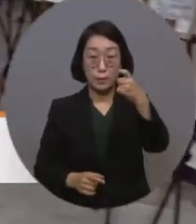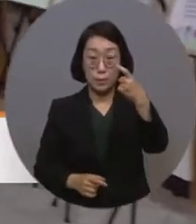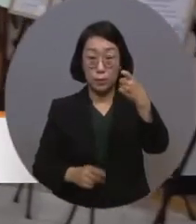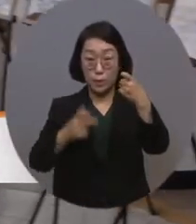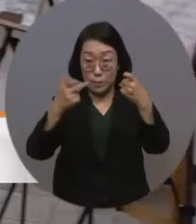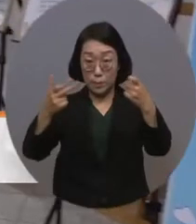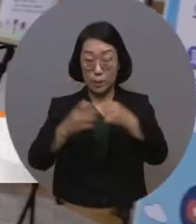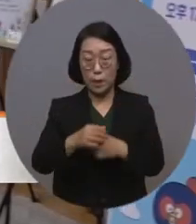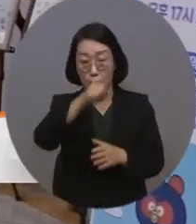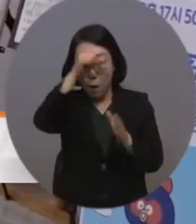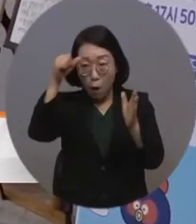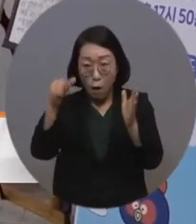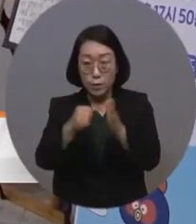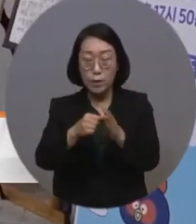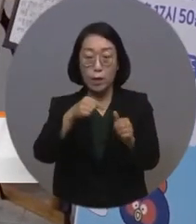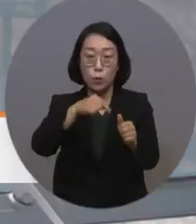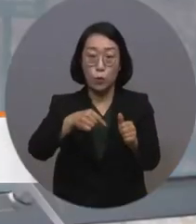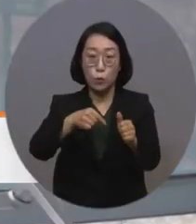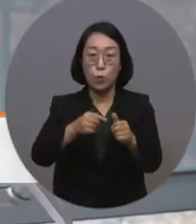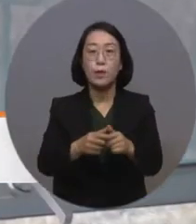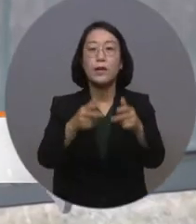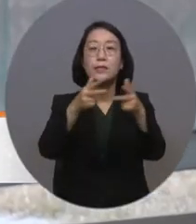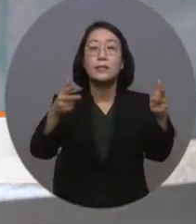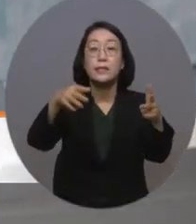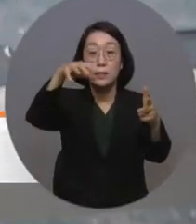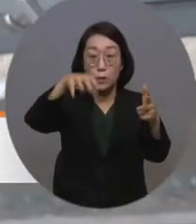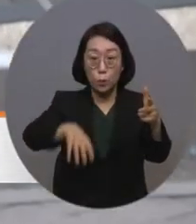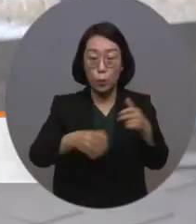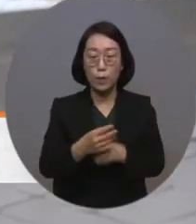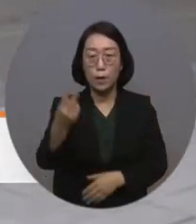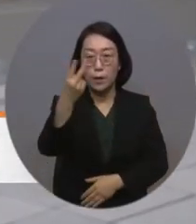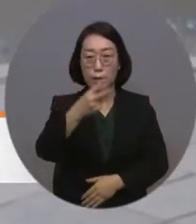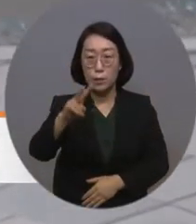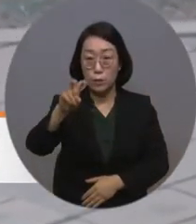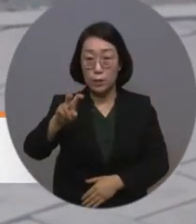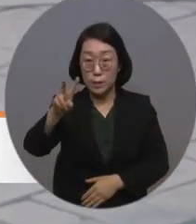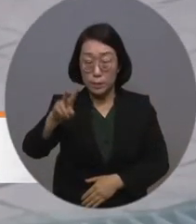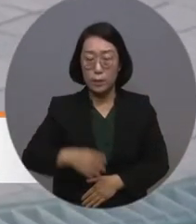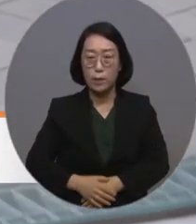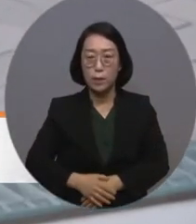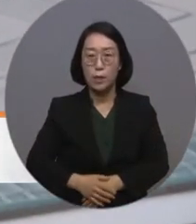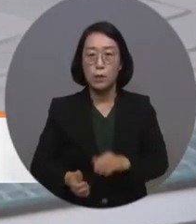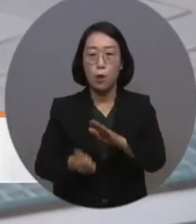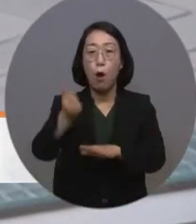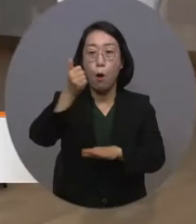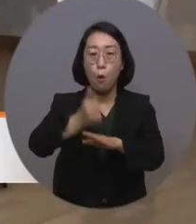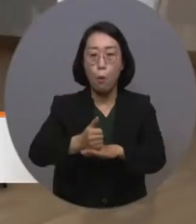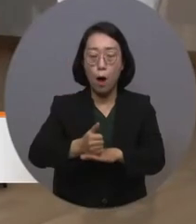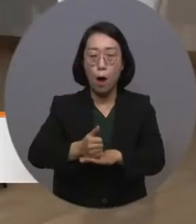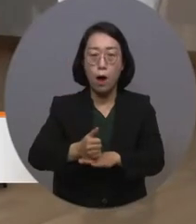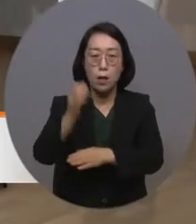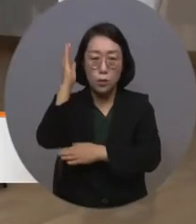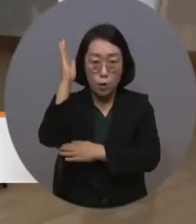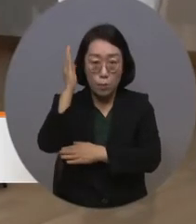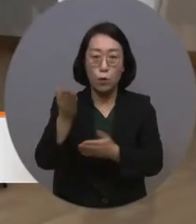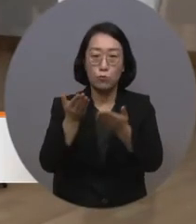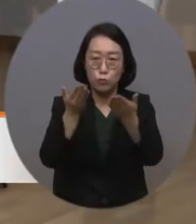원주시 평생교육원 학습관 7층에서 2022 성과 공유회 및 작품 전시회가